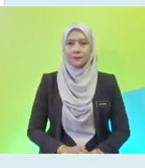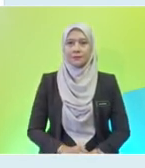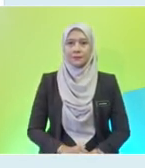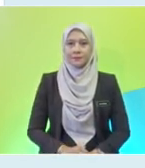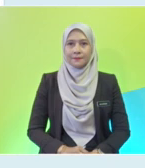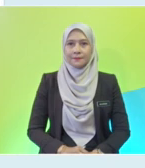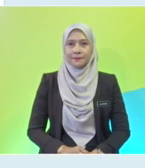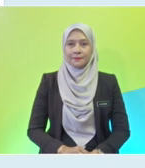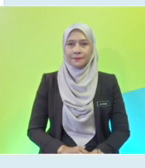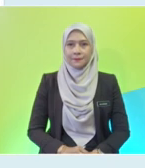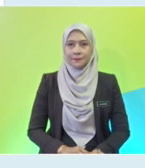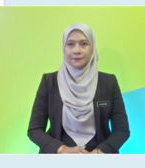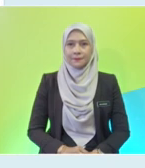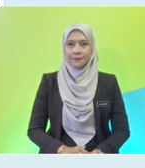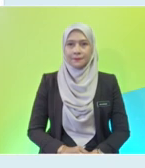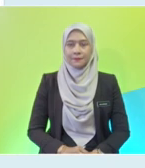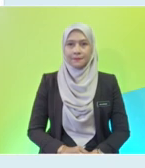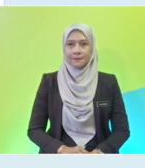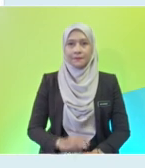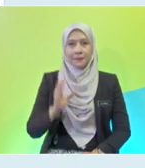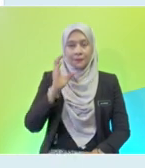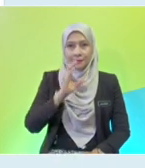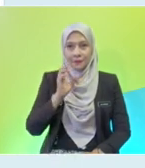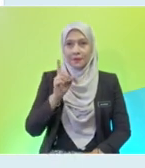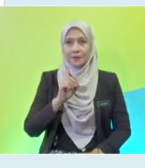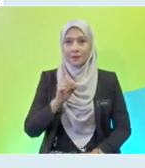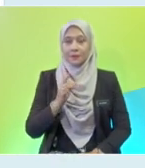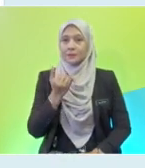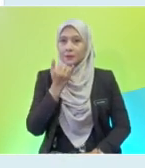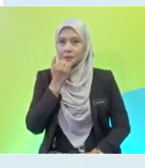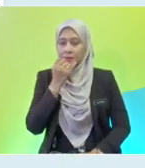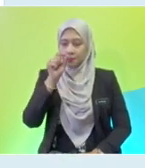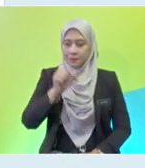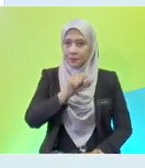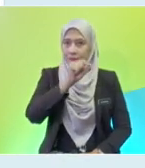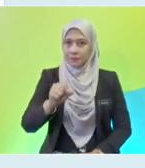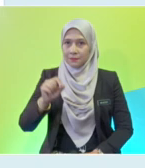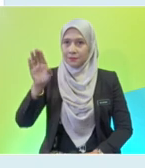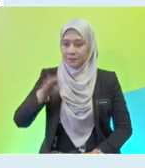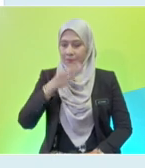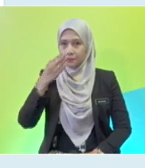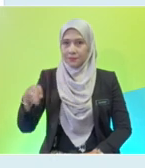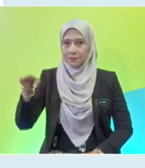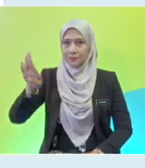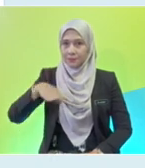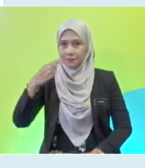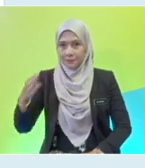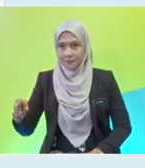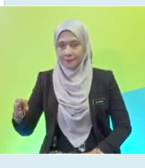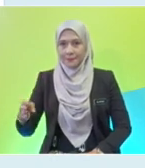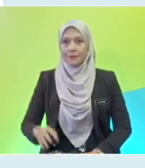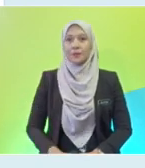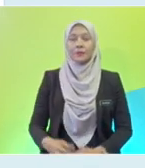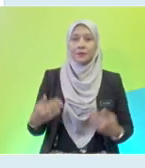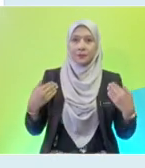bisi dan di coba dia ada tiga item Nah jadi sebab itulah pilihan jawaban yang